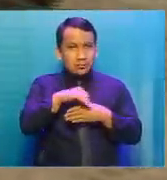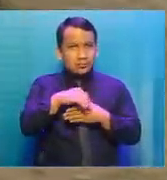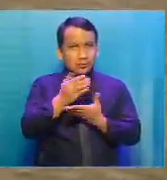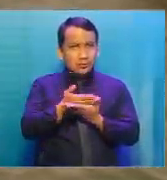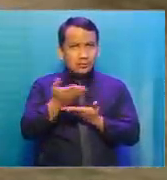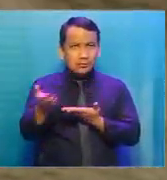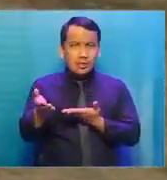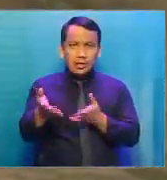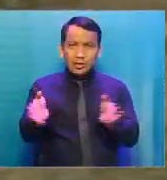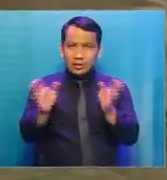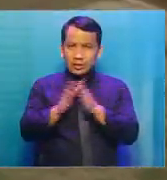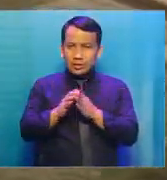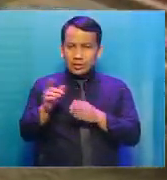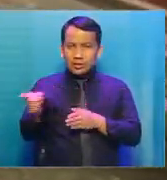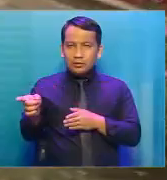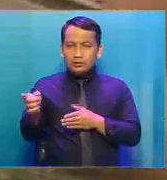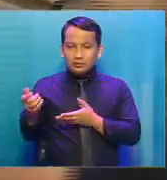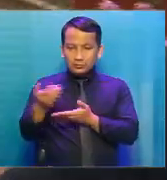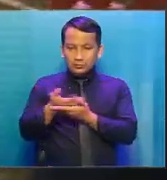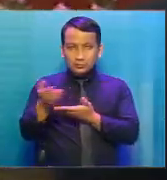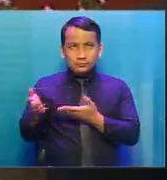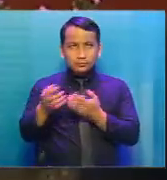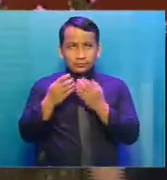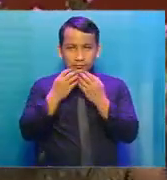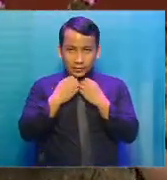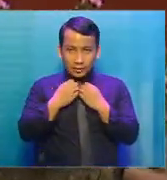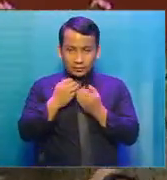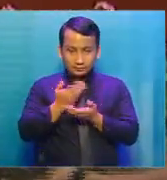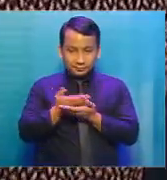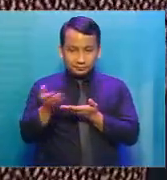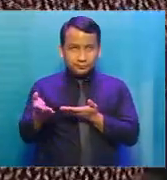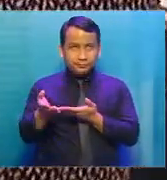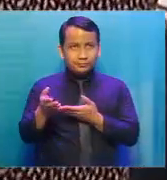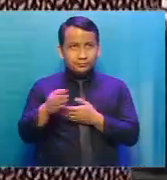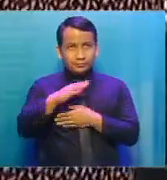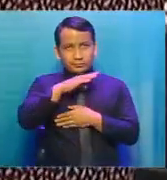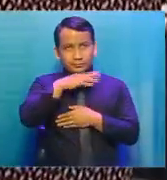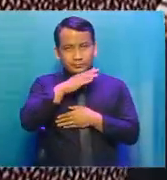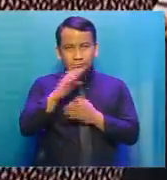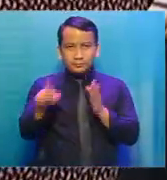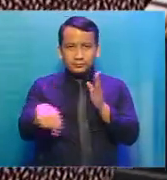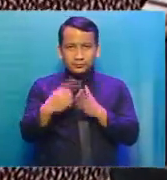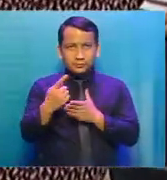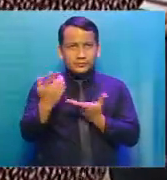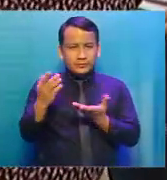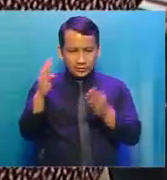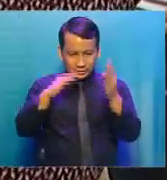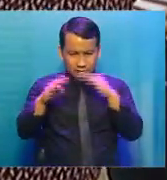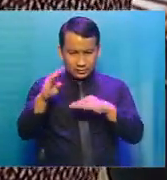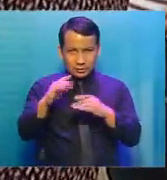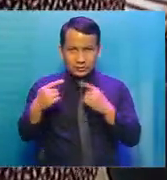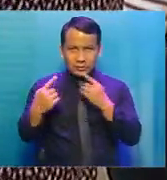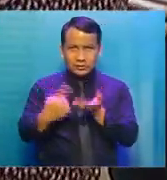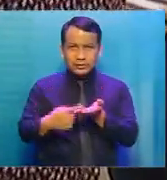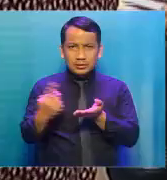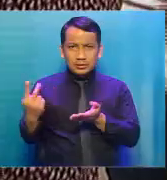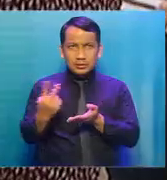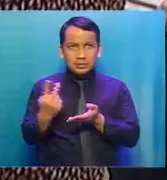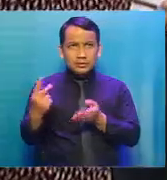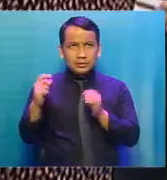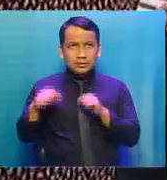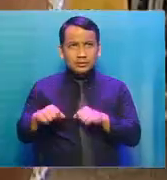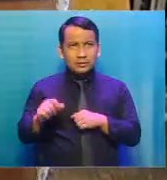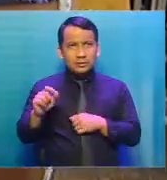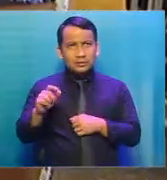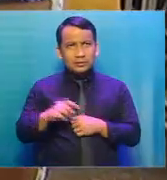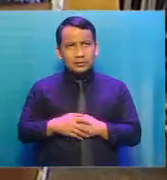Nagpapatulong na sila sa mga ahente, makahanap lang ng murang bibilhin. Pero minsan nagkakaproblema sa usapan. Lugi na